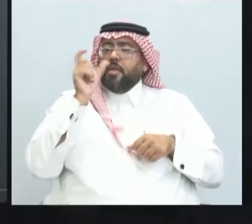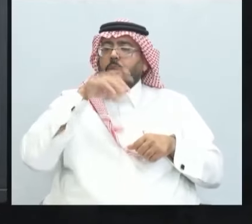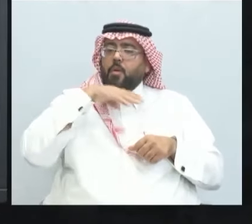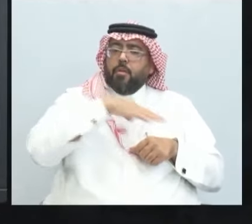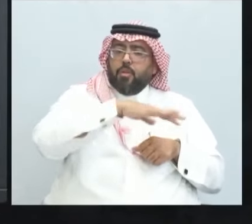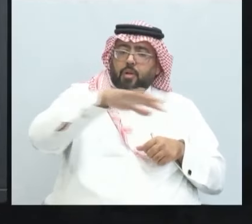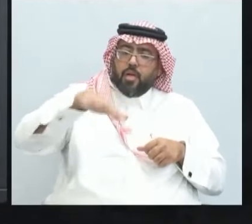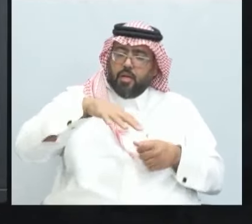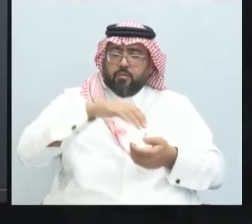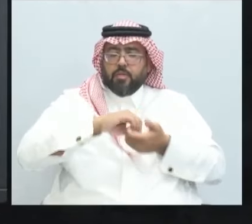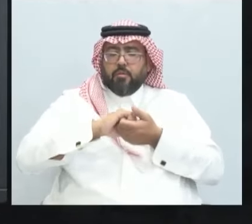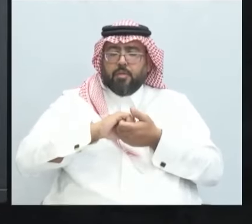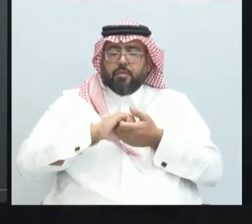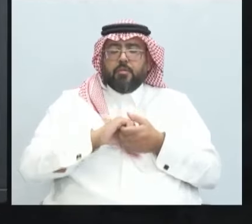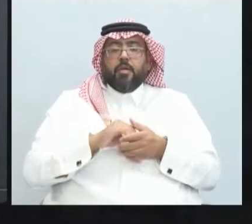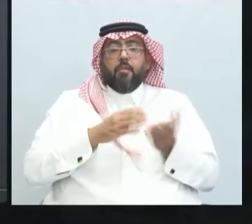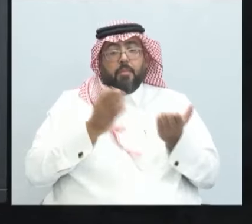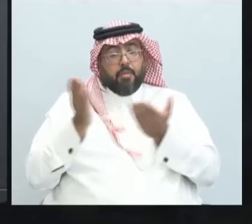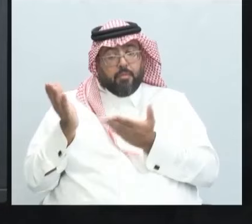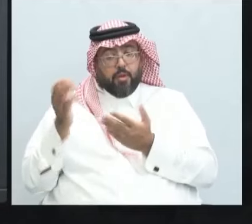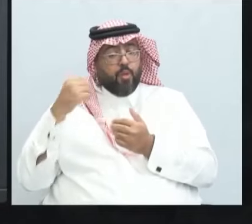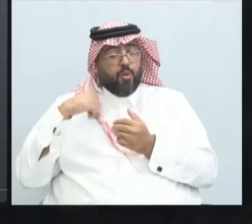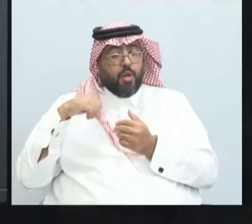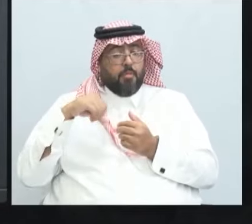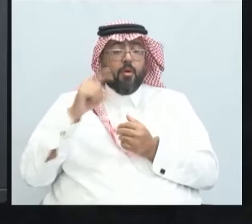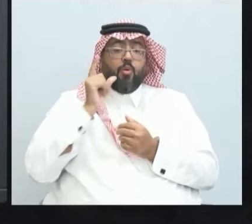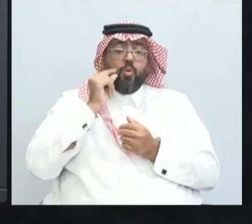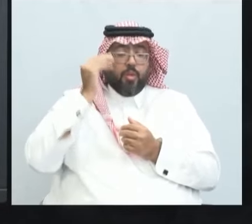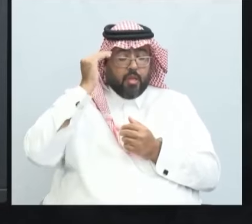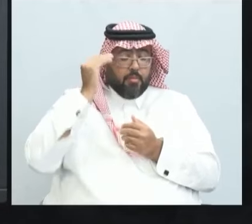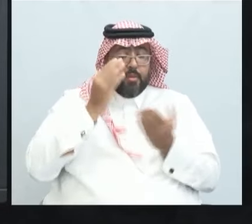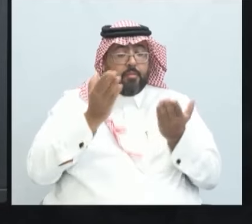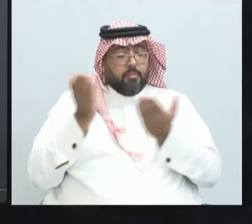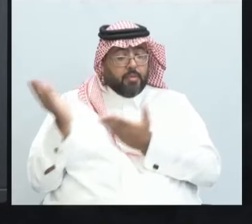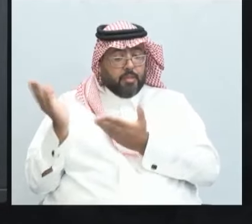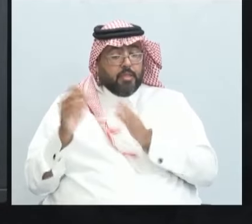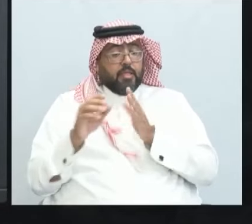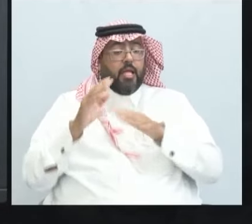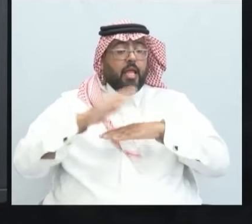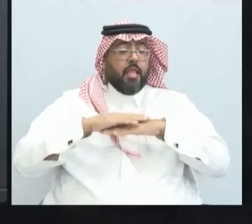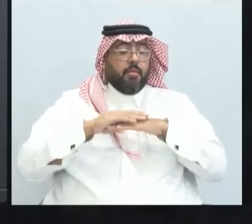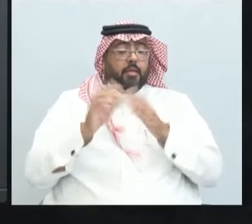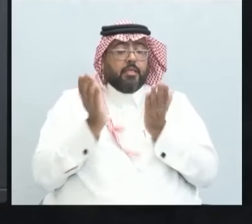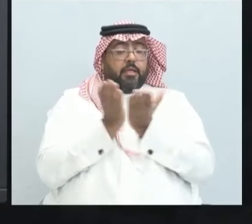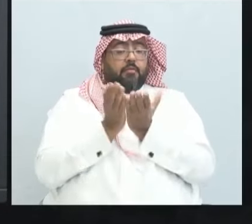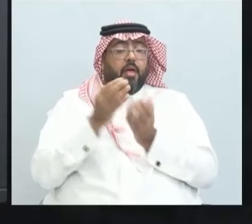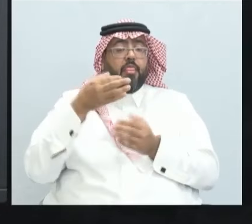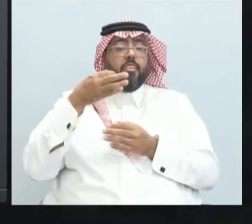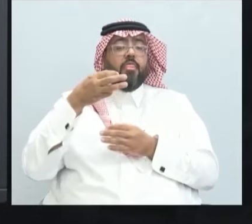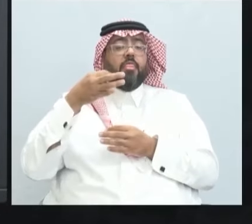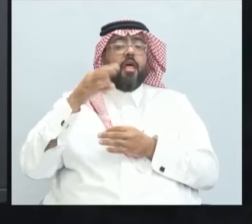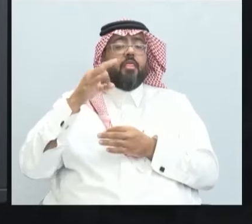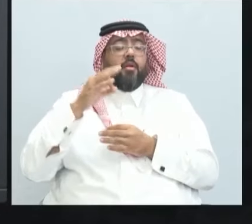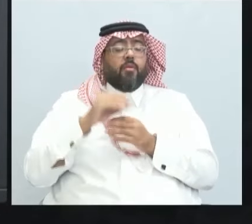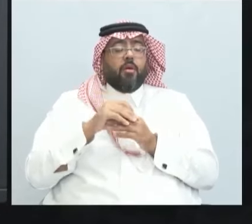مرحبا بكم اعزائي الطلاب والطالبات في درس جديد في ماده الدراسات الادبيه للصف الثالث الثانوي كنا قد تحدثنا في الدرس